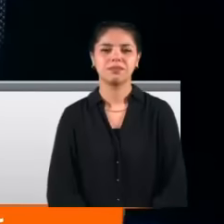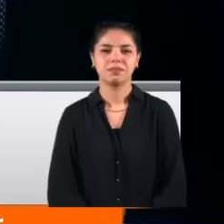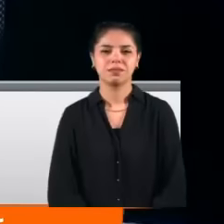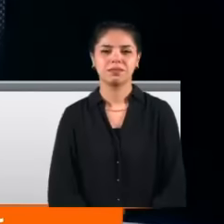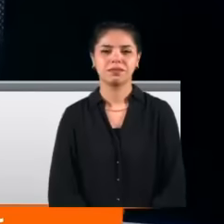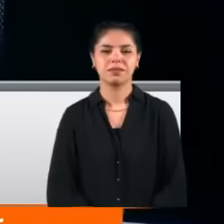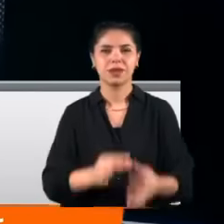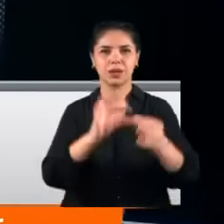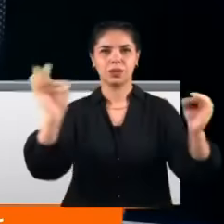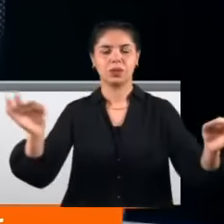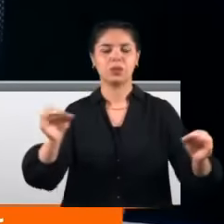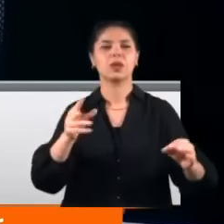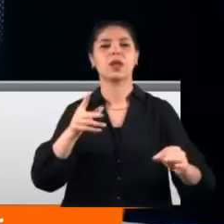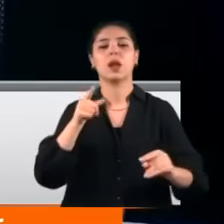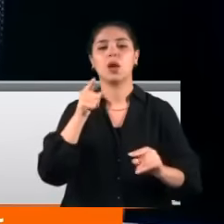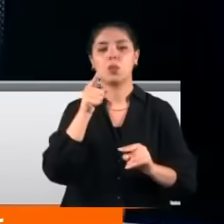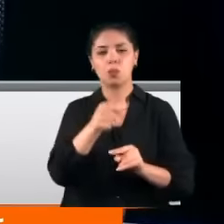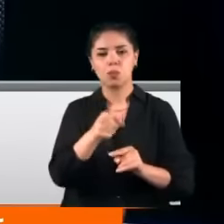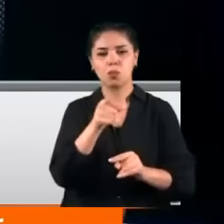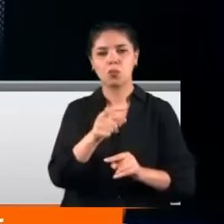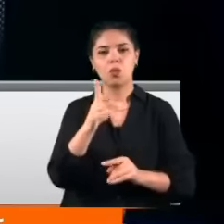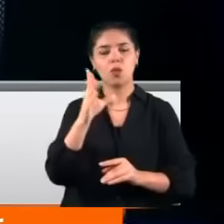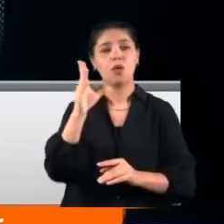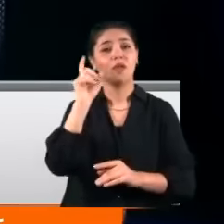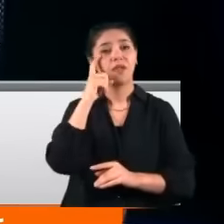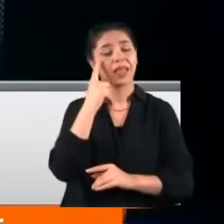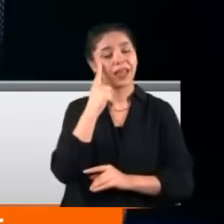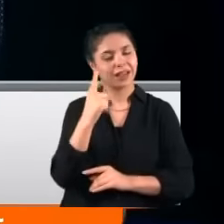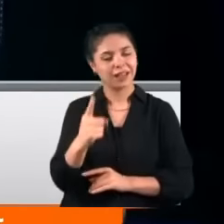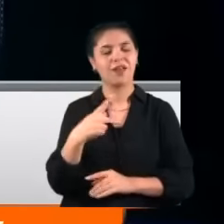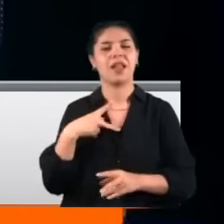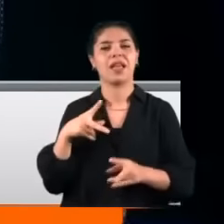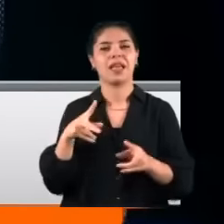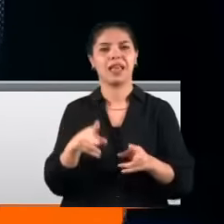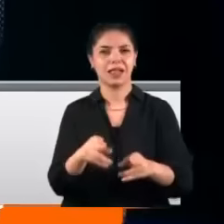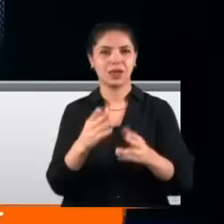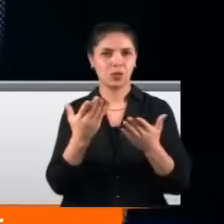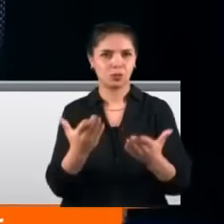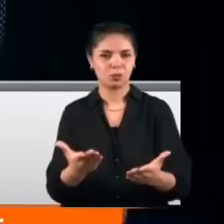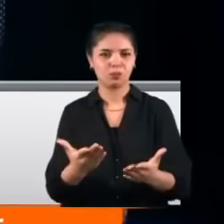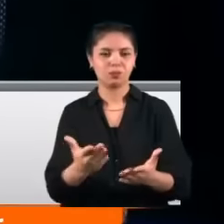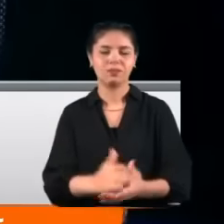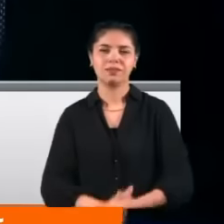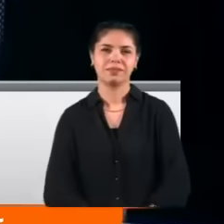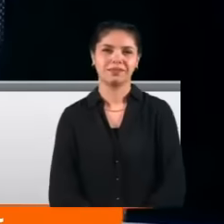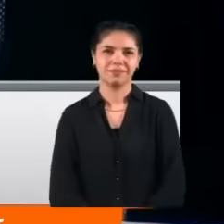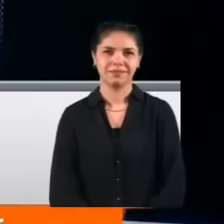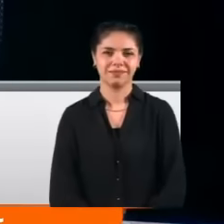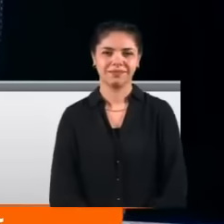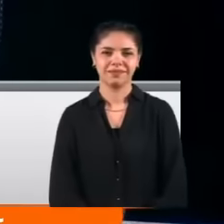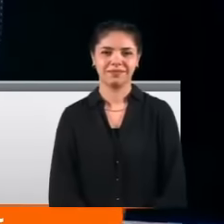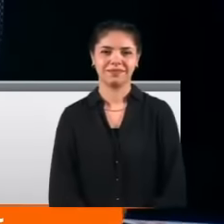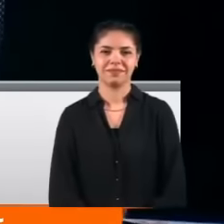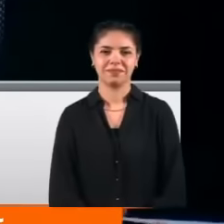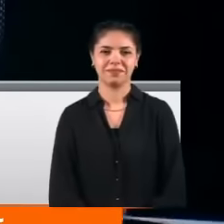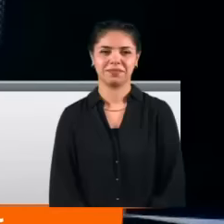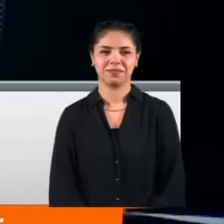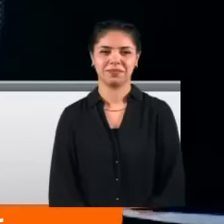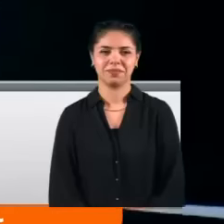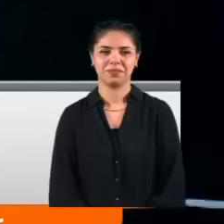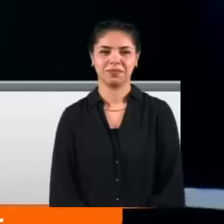kordeleyi bu anlayışla kesiyoruz. Ya Allah, Bismillah.